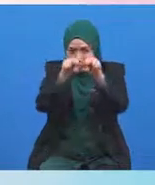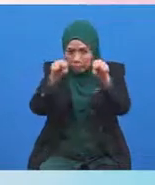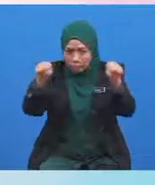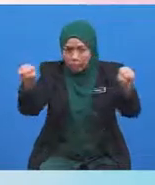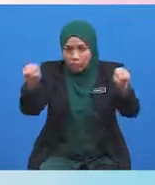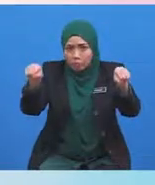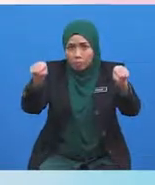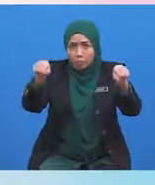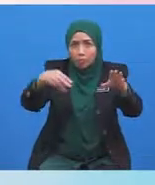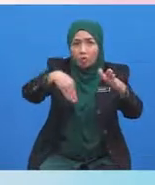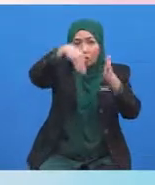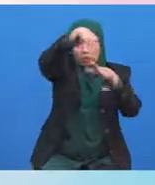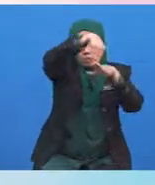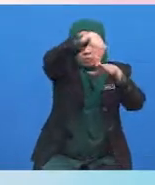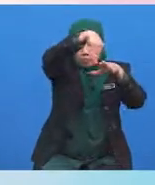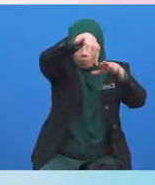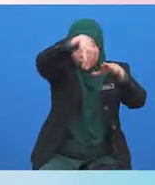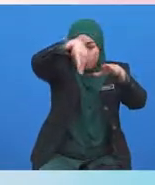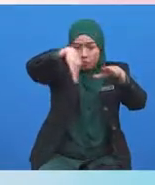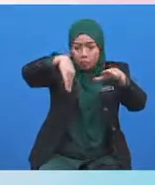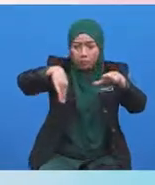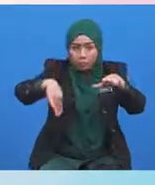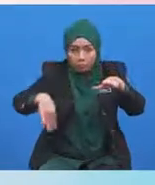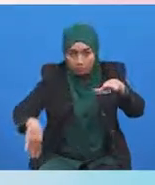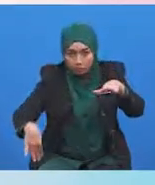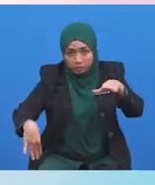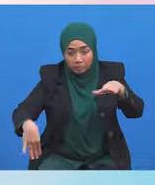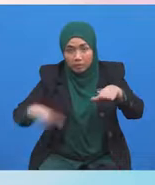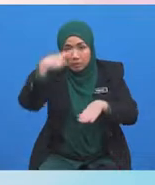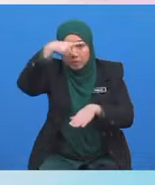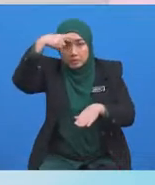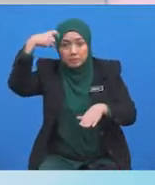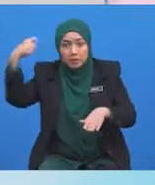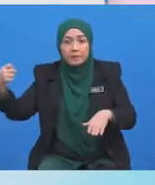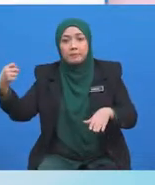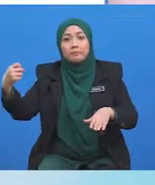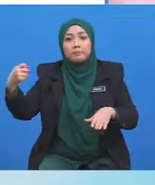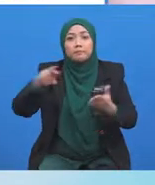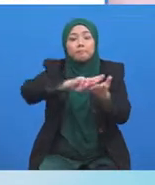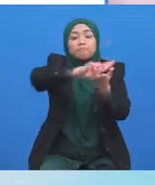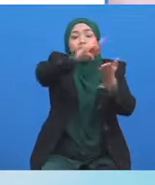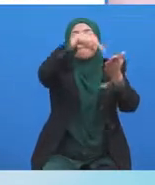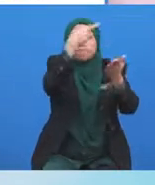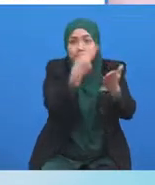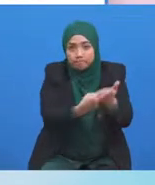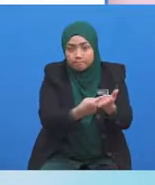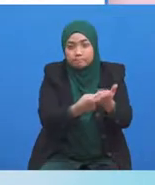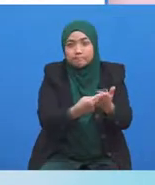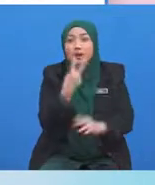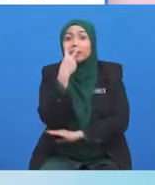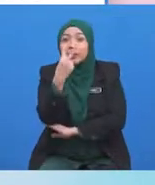dari atas ke bawah akibat daripada tarikan graviti. Perhatikan pada gambar animasi